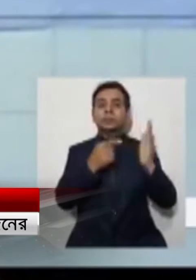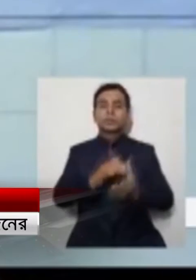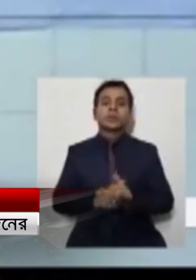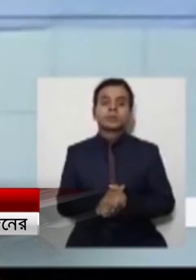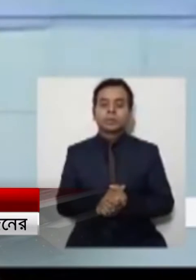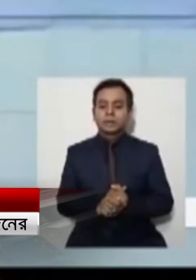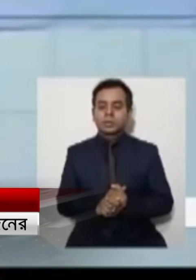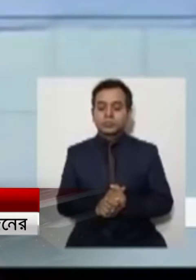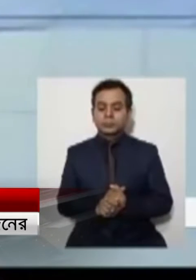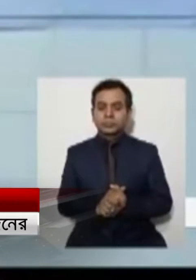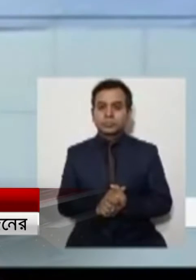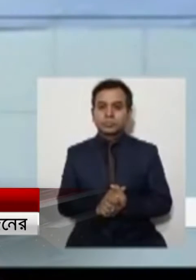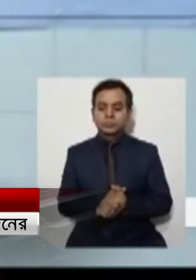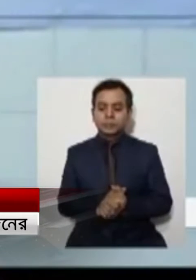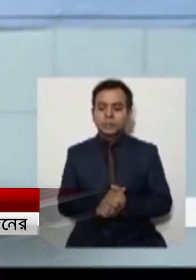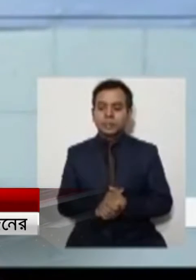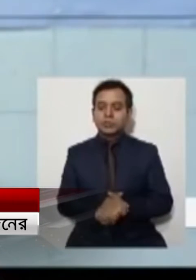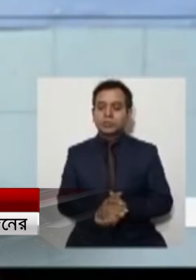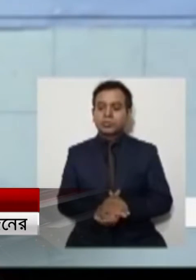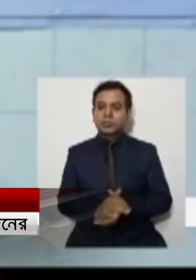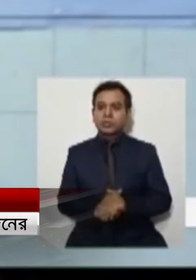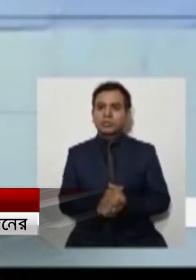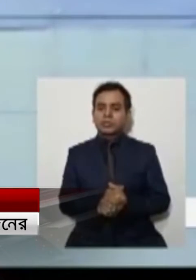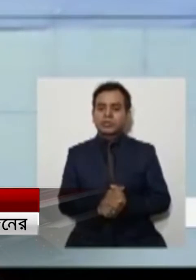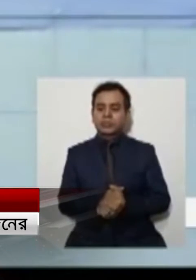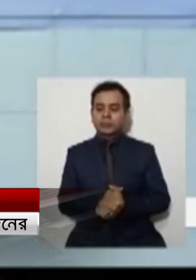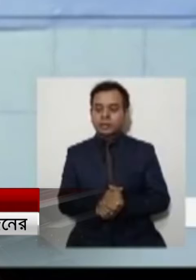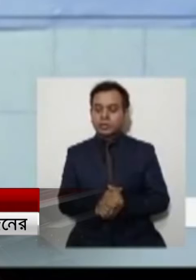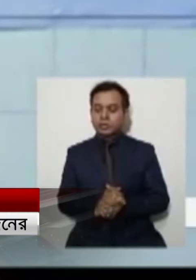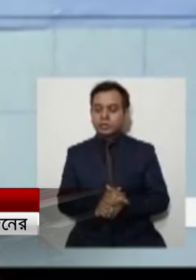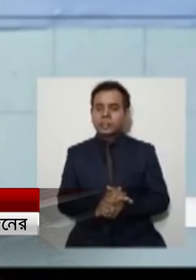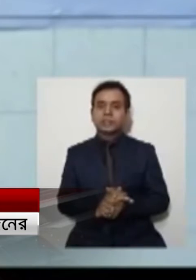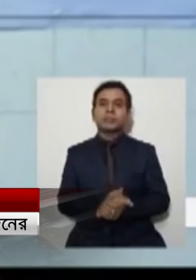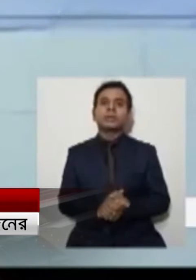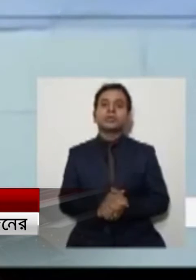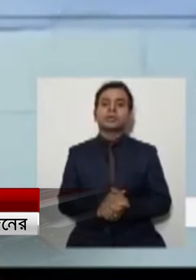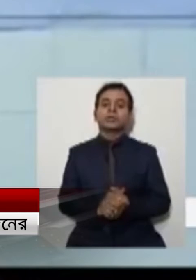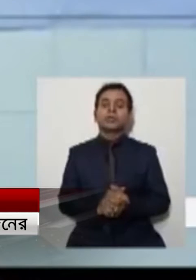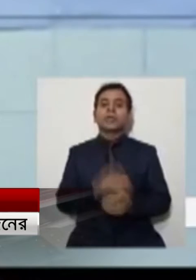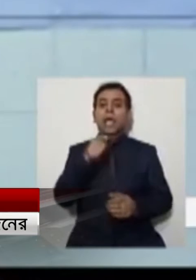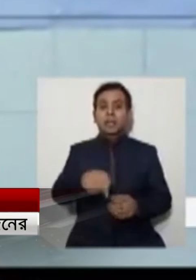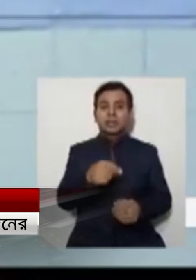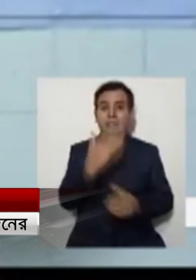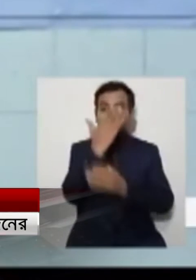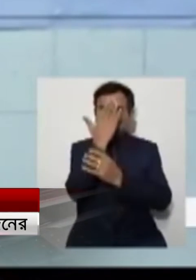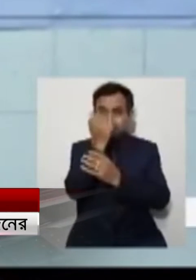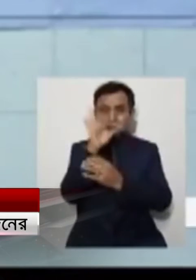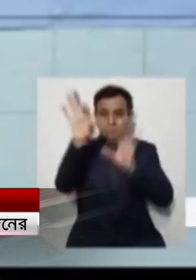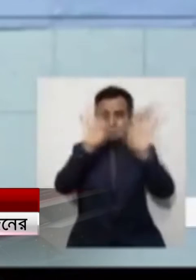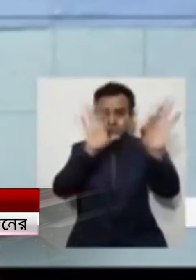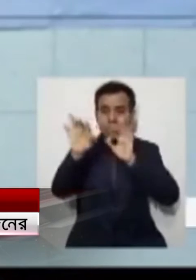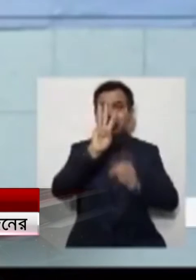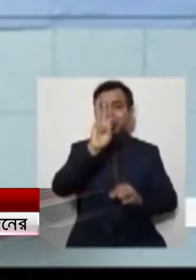24 ঘন্টায় নমুনা সংগ্রহ হয়েছে 3422টি এবং পরীক্ষা হয়েছে